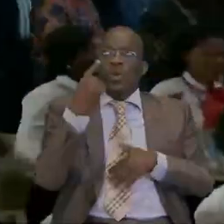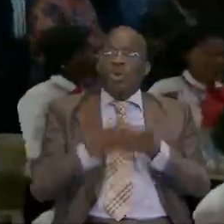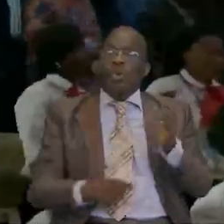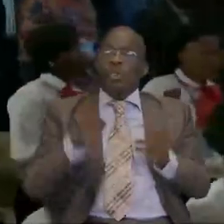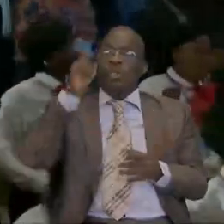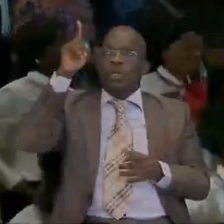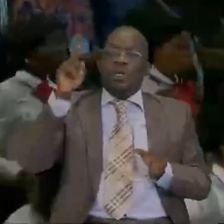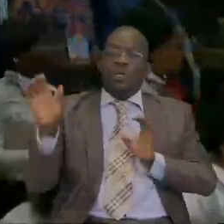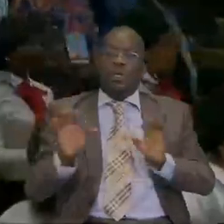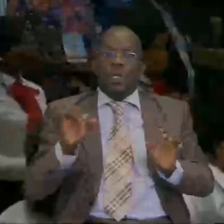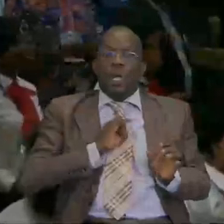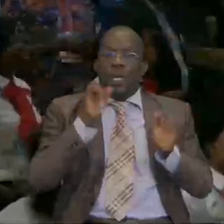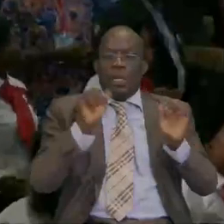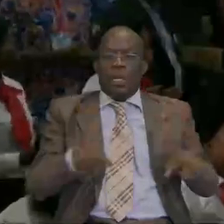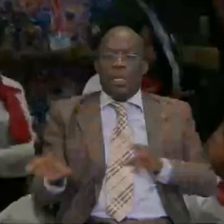je peux le faire.